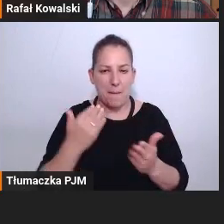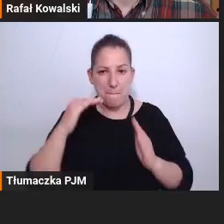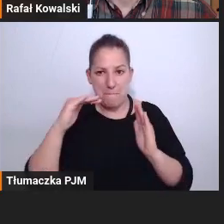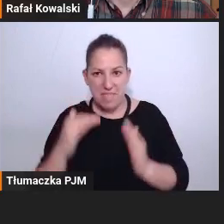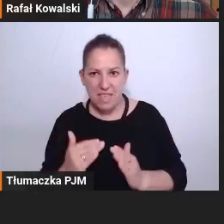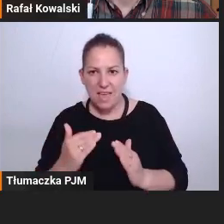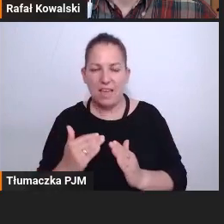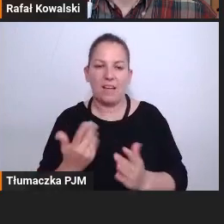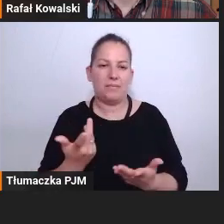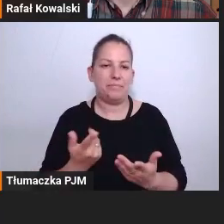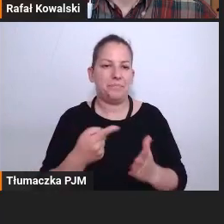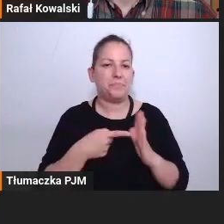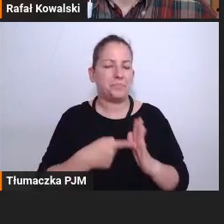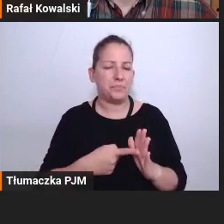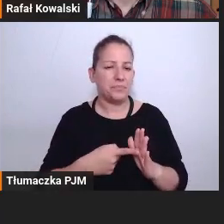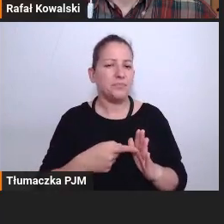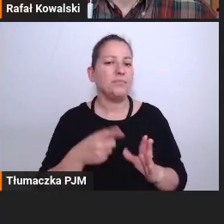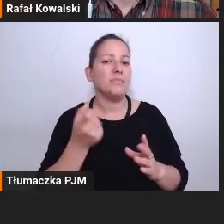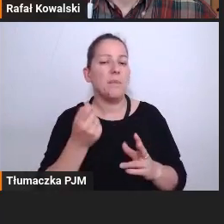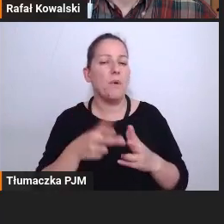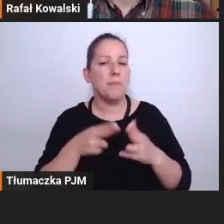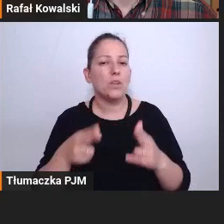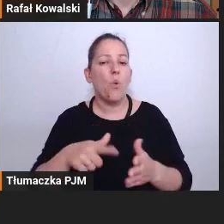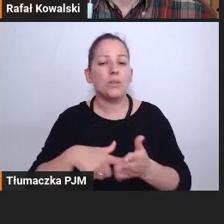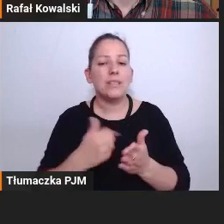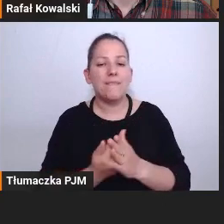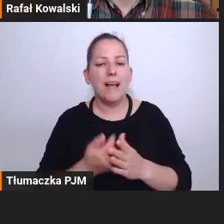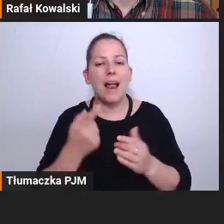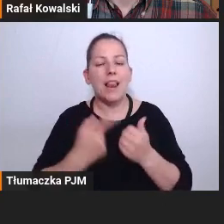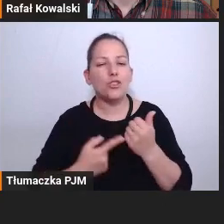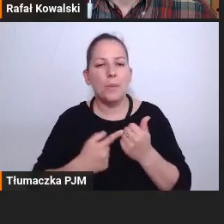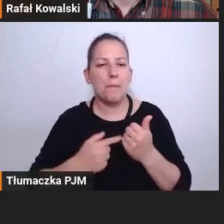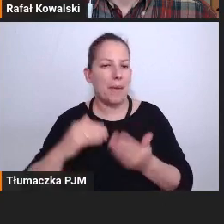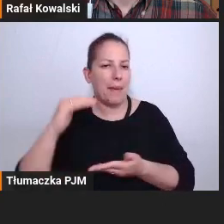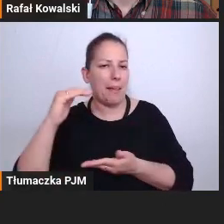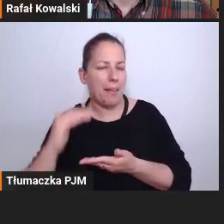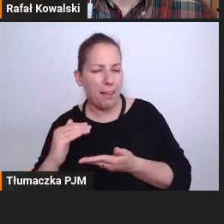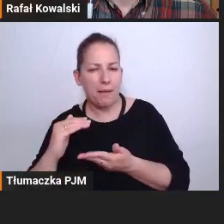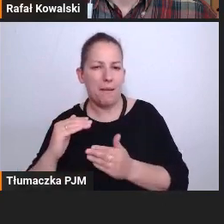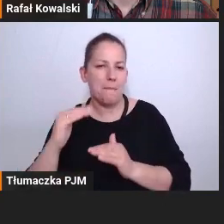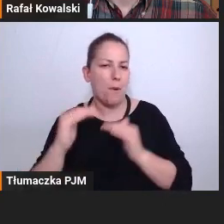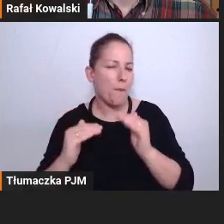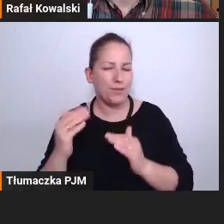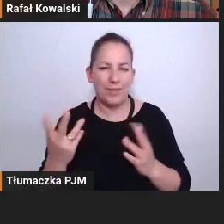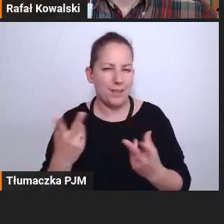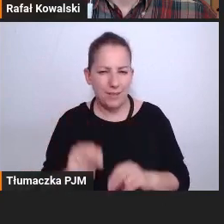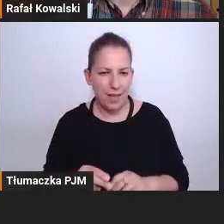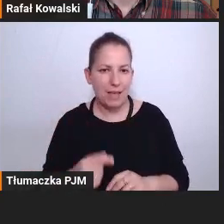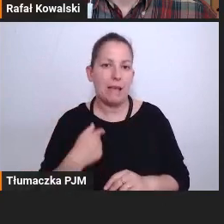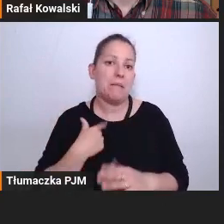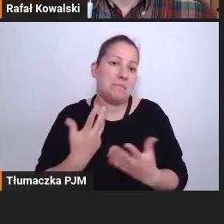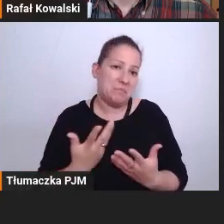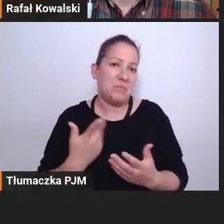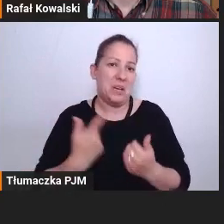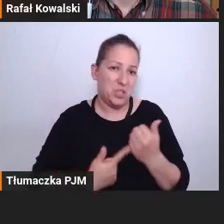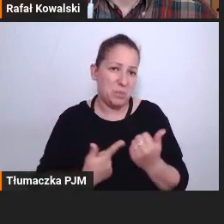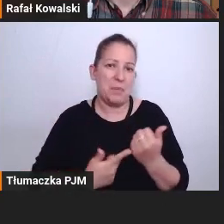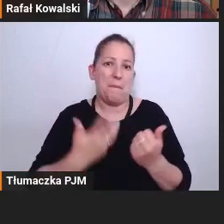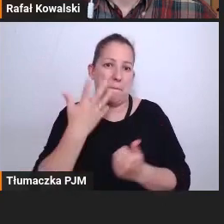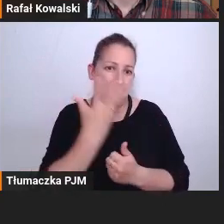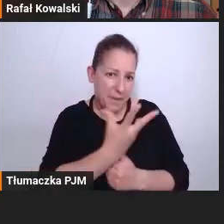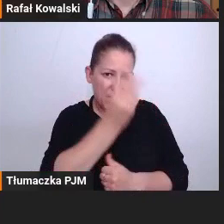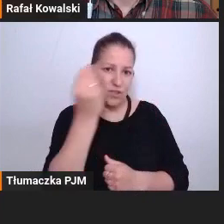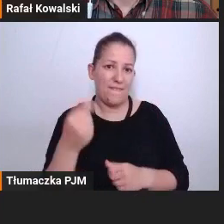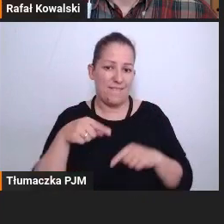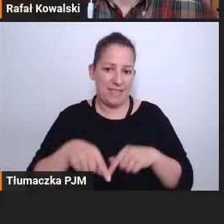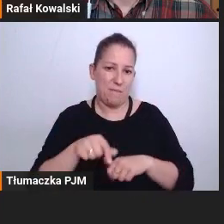który wskazywałby nam, że w momencie wejścia w ustawę liczymy to proporcjonalnie, w związku z tym liczymy, że to jest 5 dni w